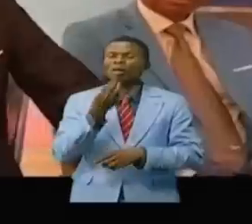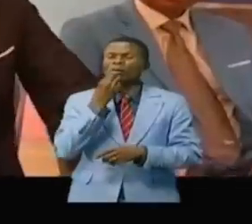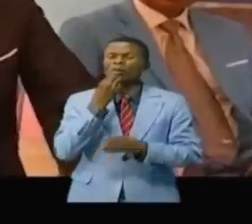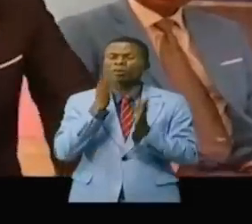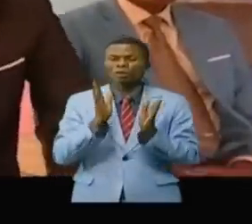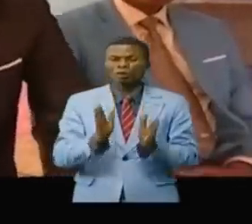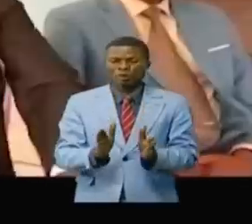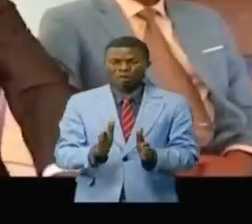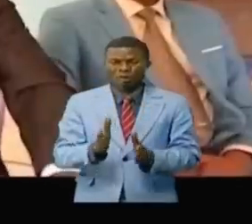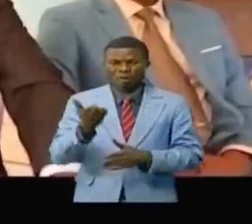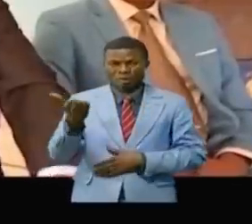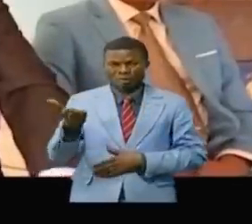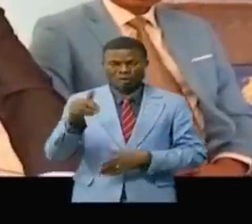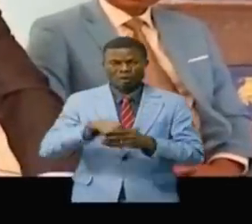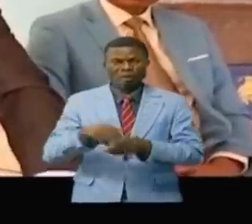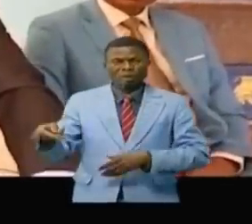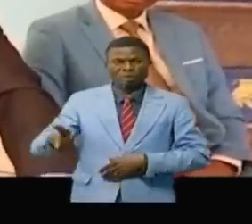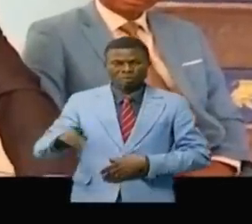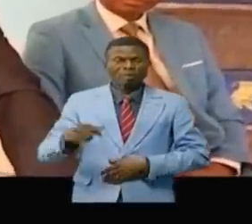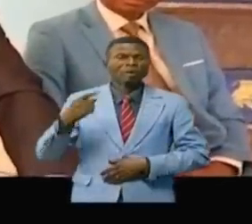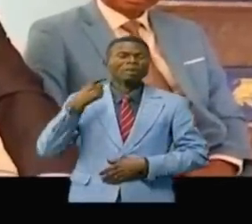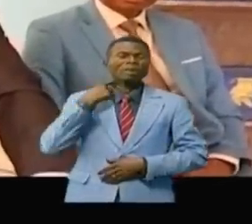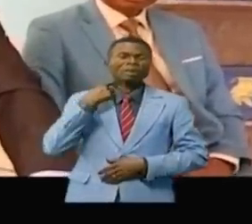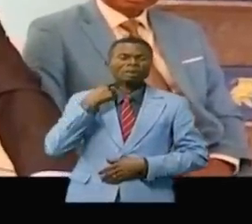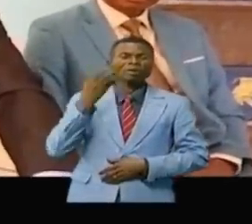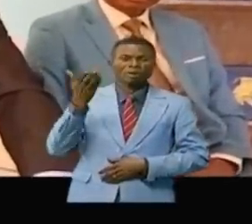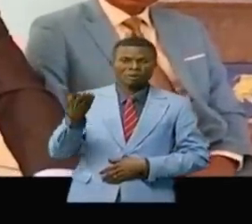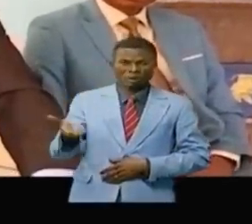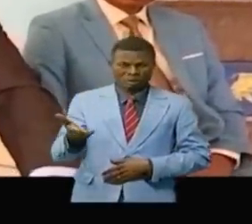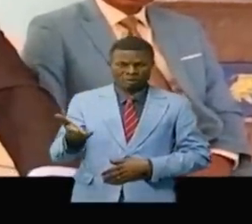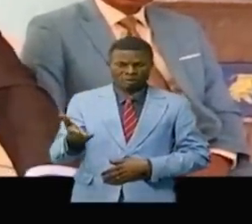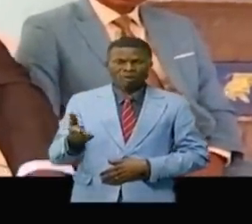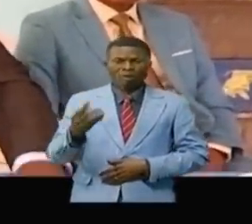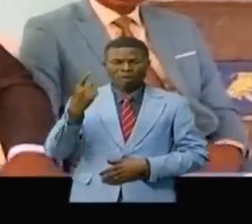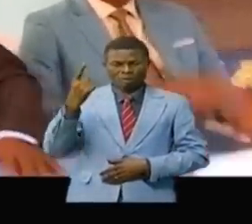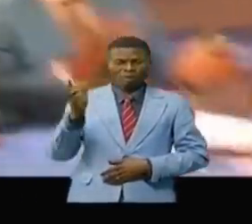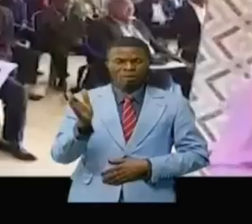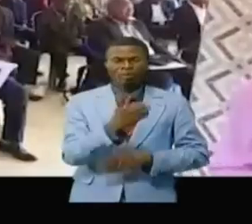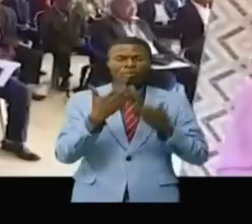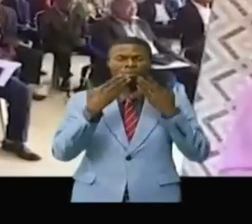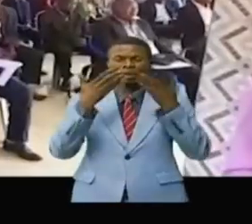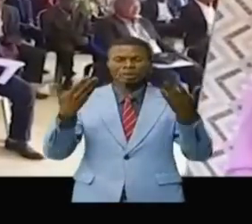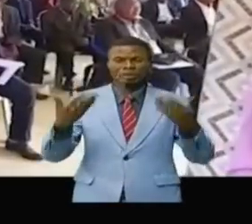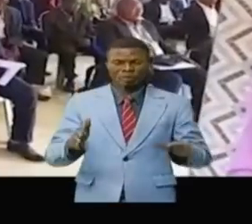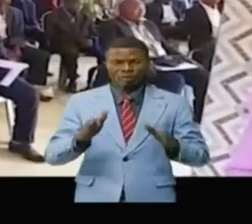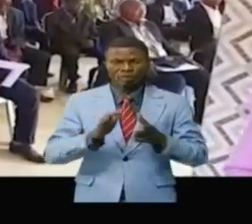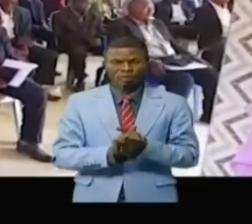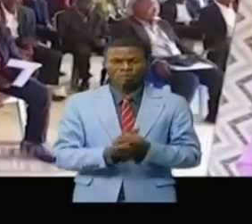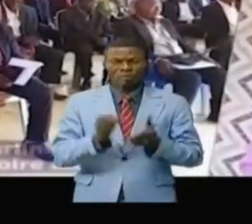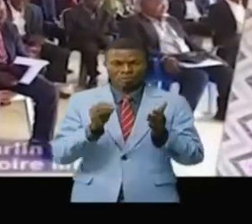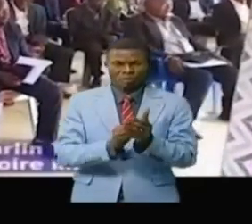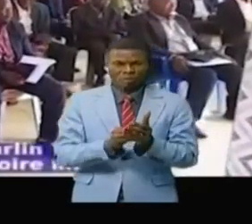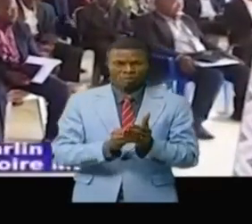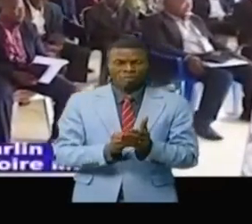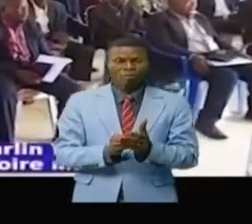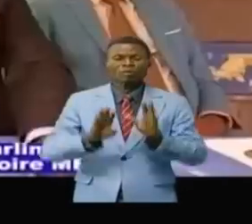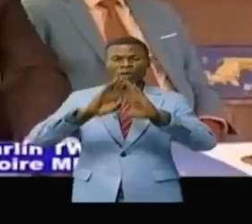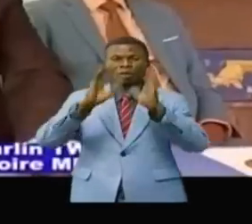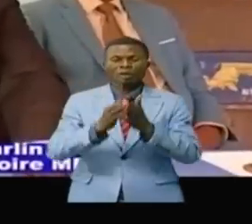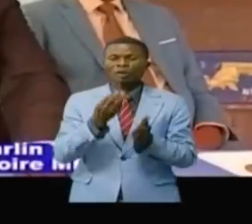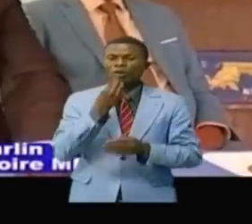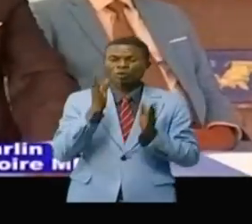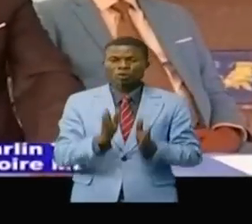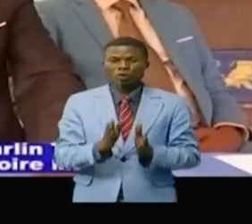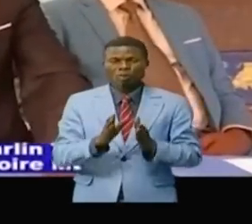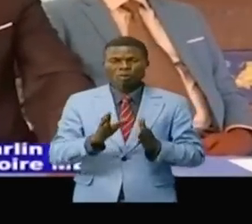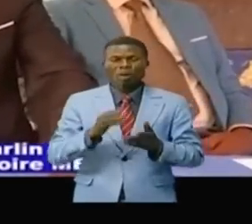cadres de l'inspection dans la province éducationnelle de Kwango. Je vous remercie. Signalons par ailleurs que les participants ont promis de mettre